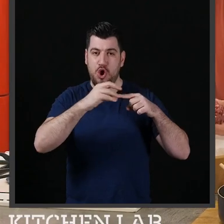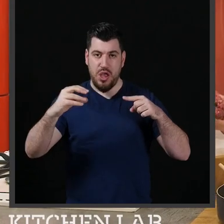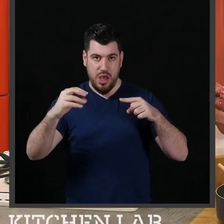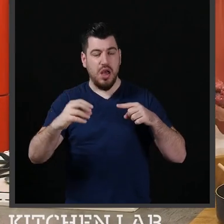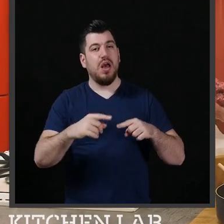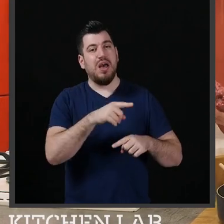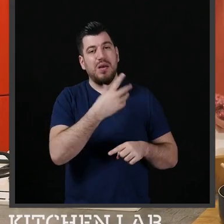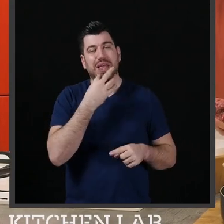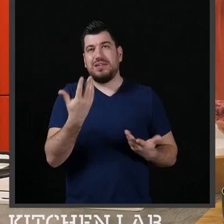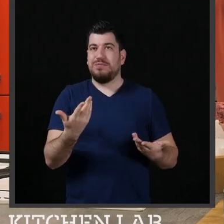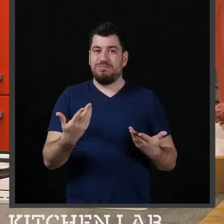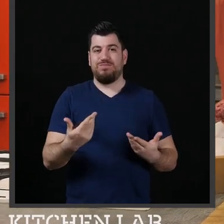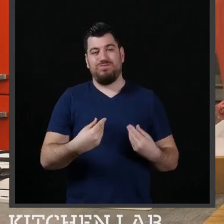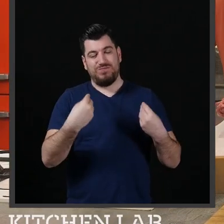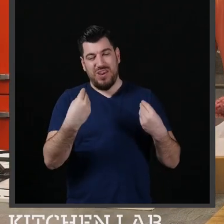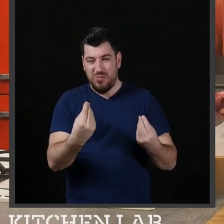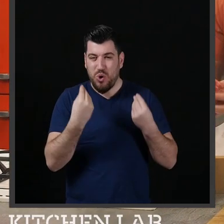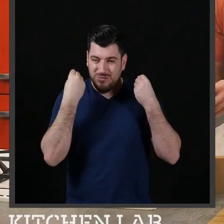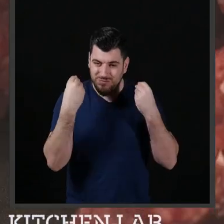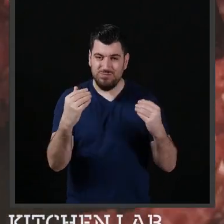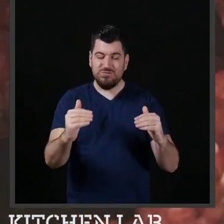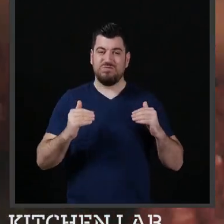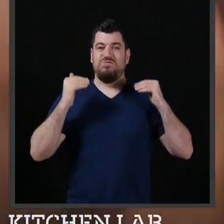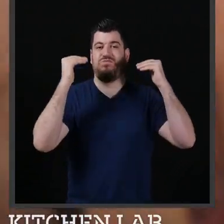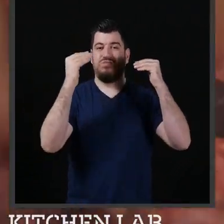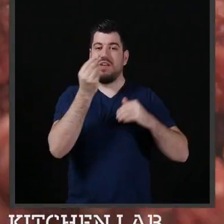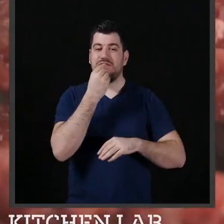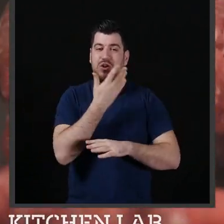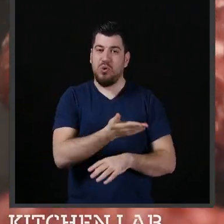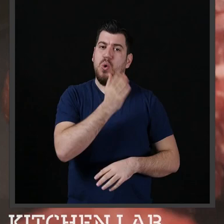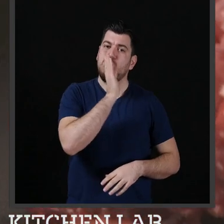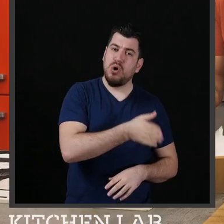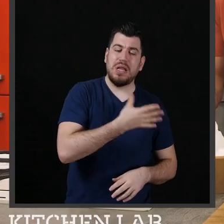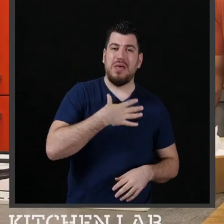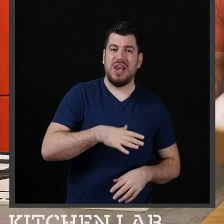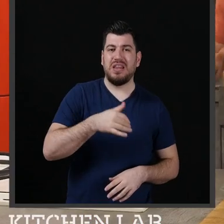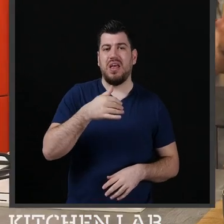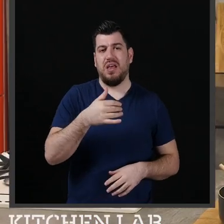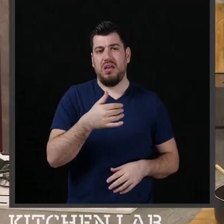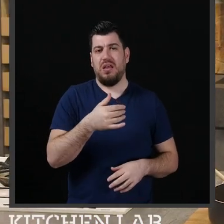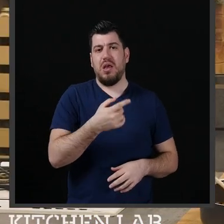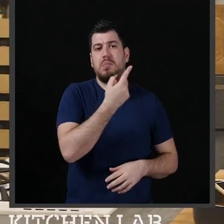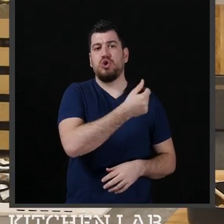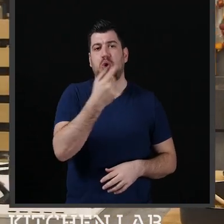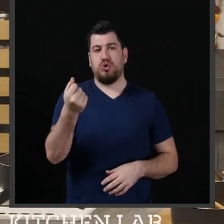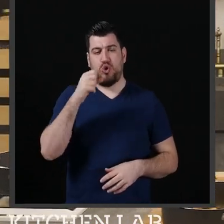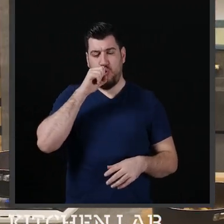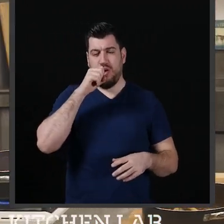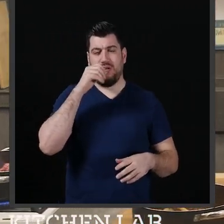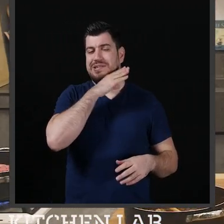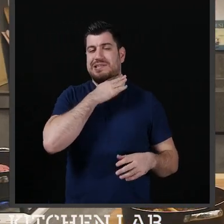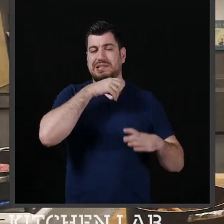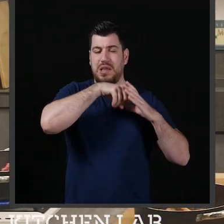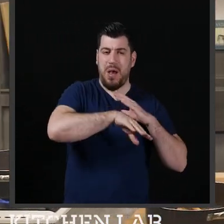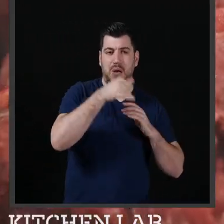Είναι ποιοτικό φαγητό. Μπορείτε να χωρίσετε στο κιμά να πάρετε μισό χοιρινό, μισό μοσχαρίσιο. Αλλά για μένα καλύτερα να δώσετε